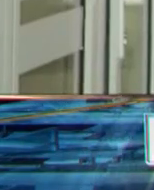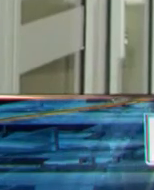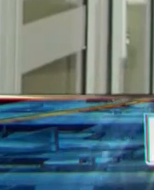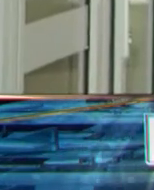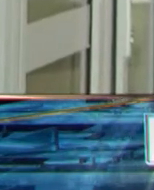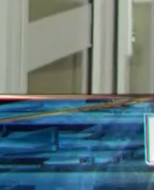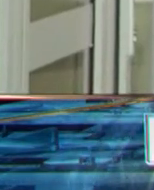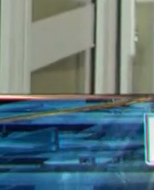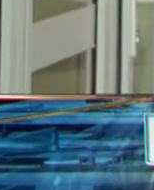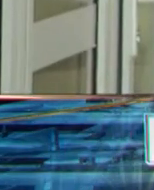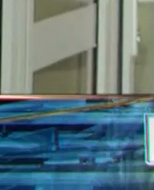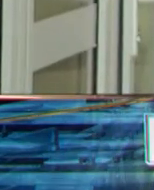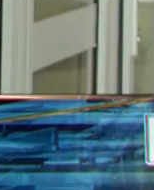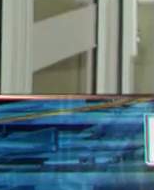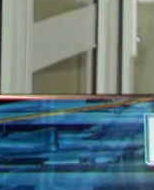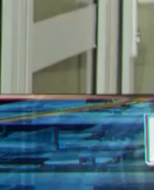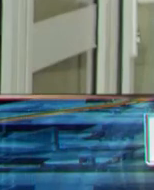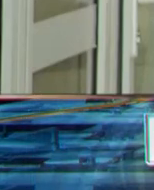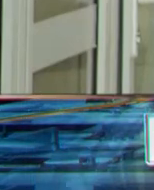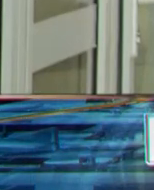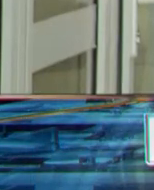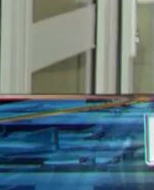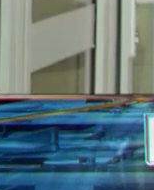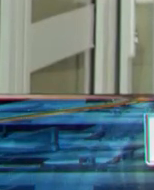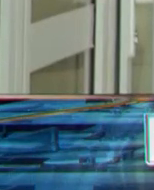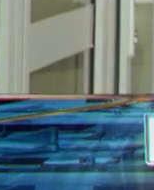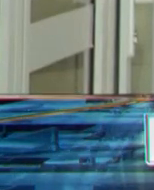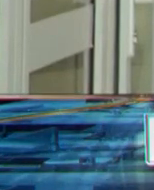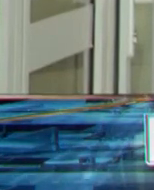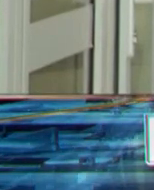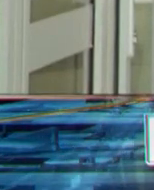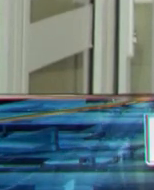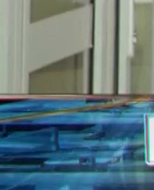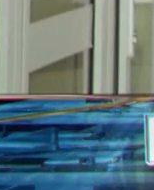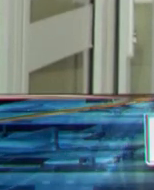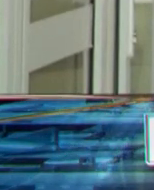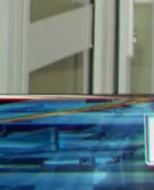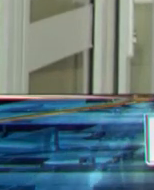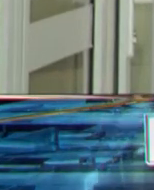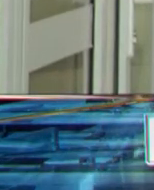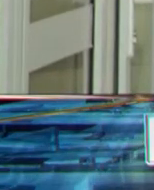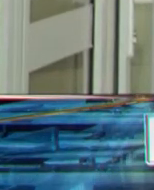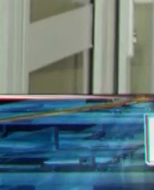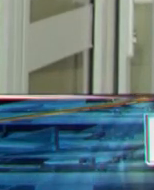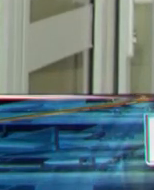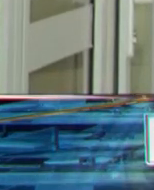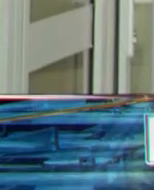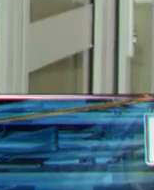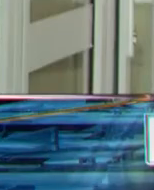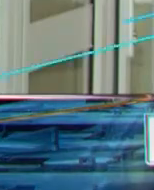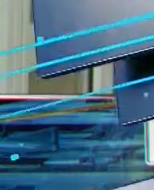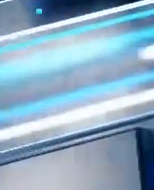де басымнан өткен, сол себепті маған ешқандай қиындық тудырған жоқ. Образды сомдап шығу жеңіл болды.